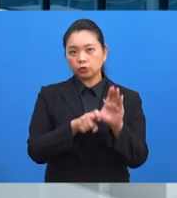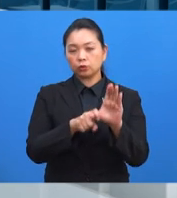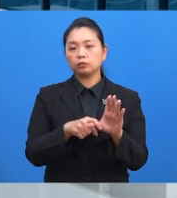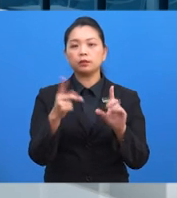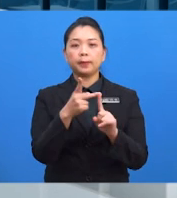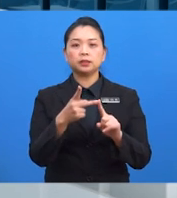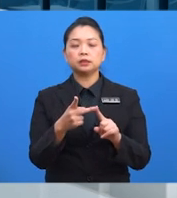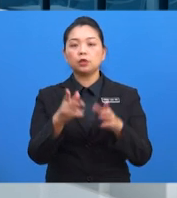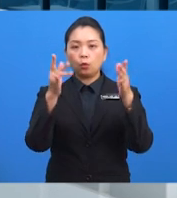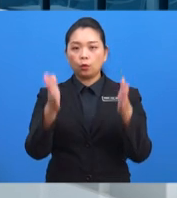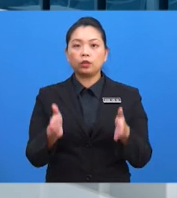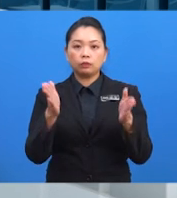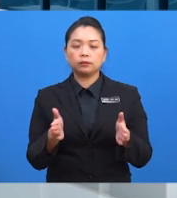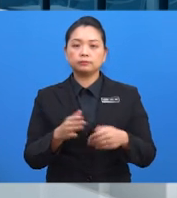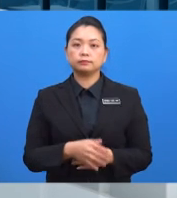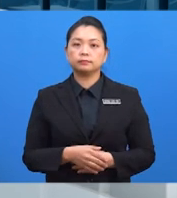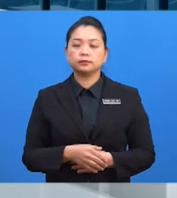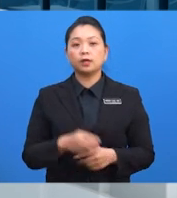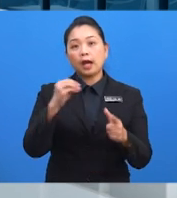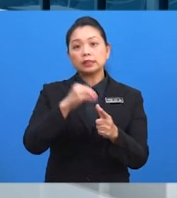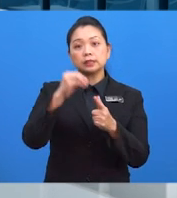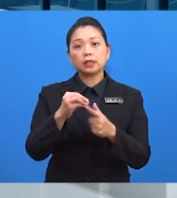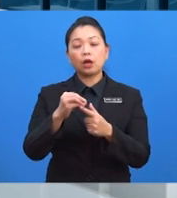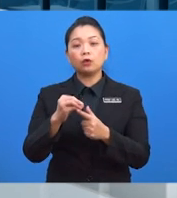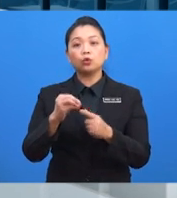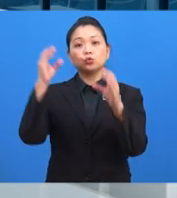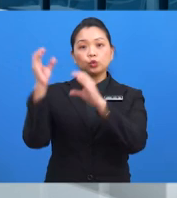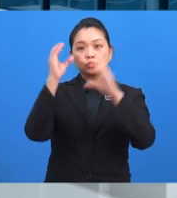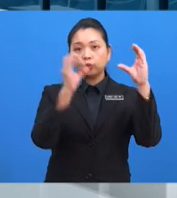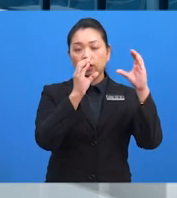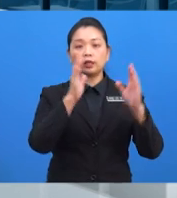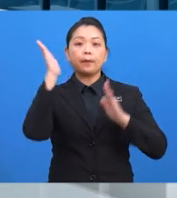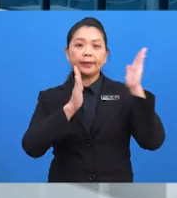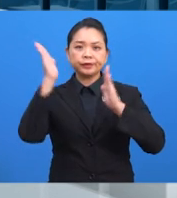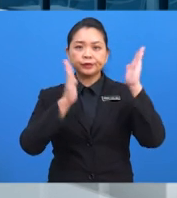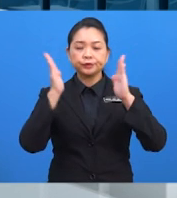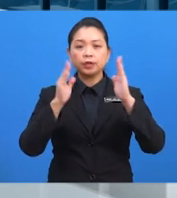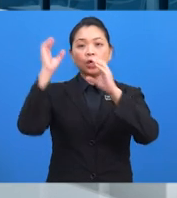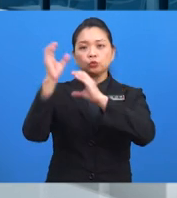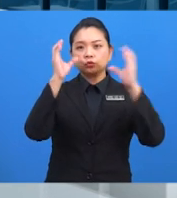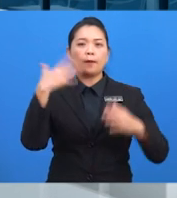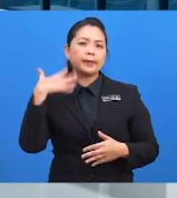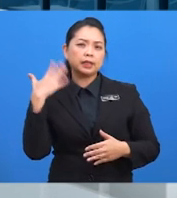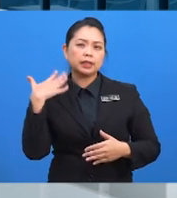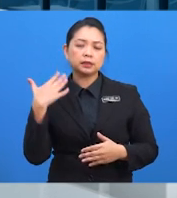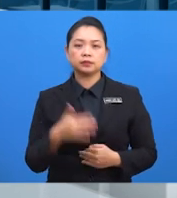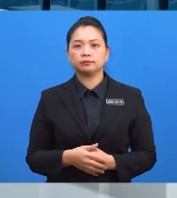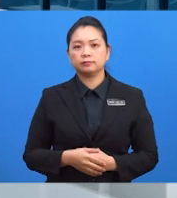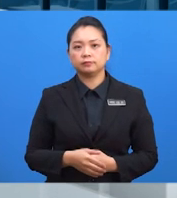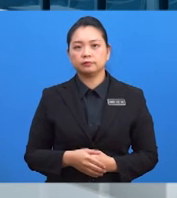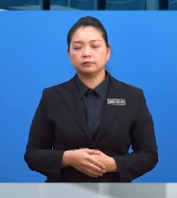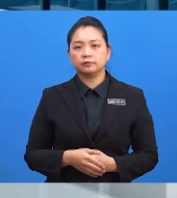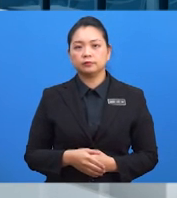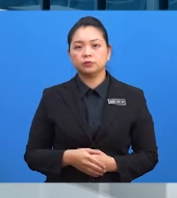mahupun iklim di sesebuah negara. Di Malaysia, misalnya, cuaca yang panas menyebabkan